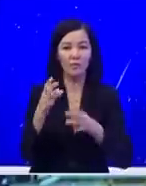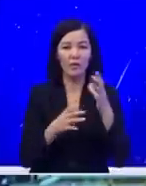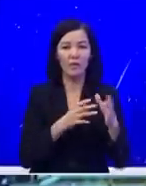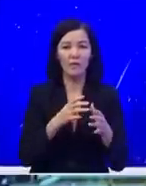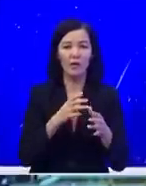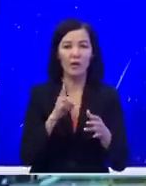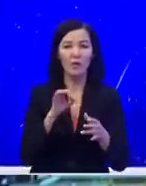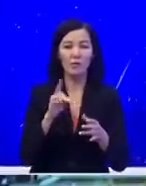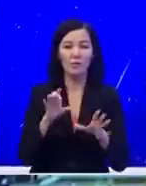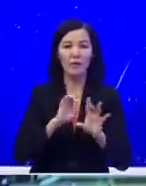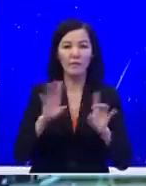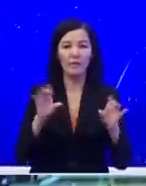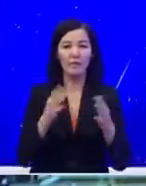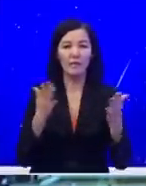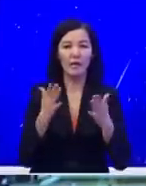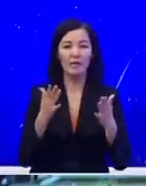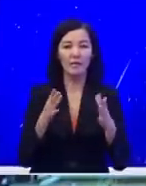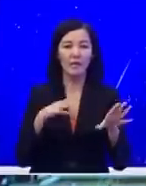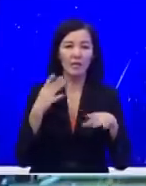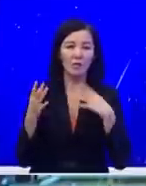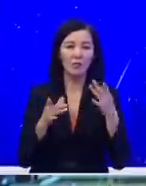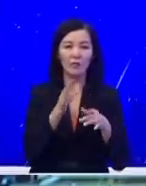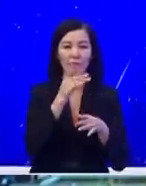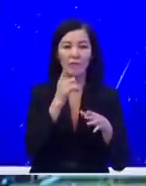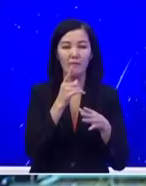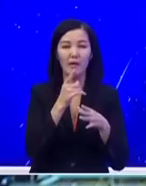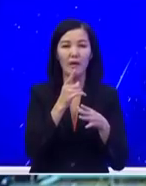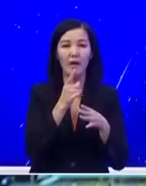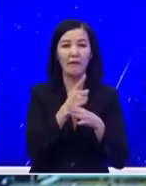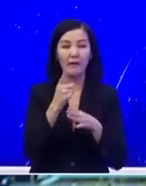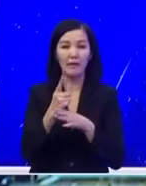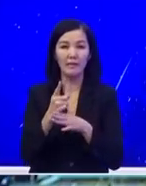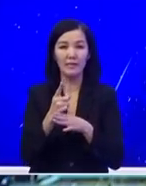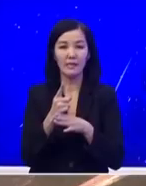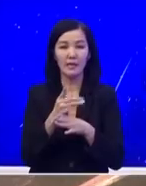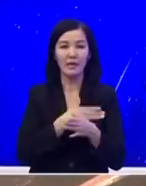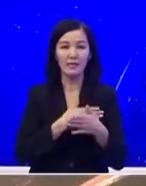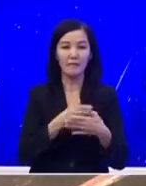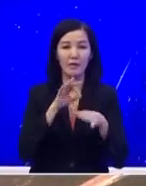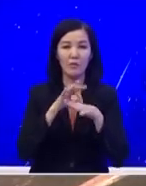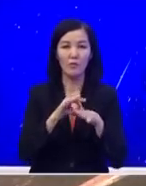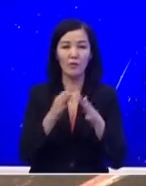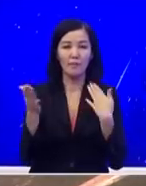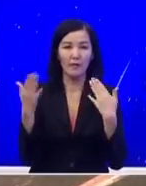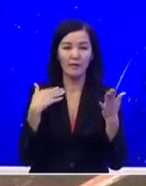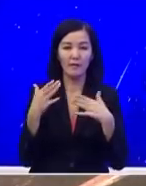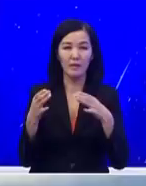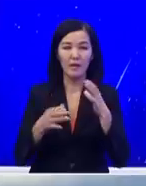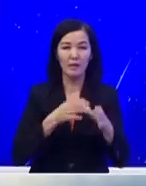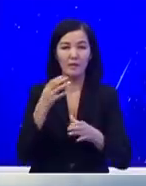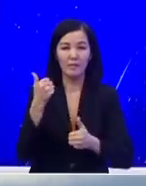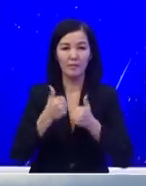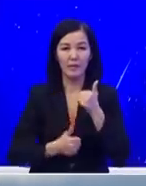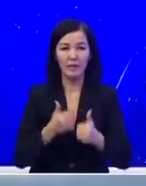Жумахан Кузбаев рассказал о том, как тренируется во время карантина. Впрочем, активным ходом идет подготовка на первенство мира, а